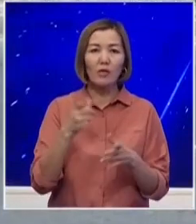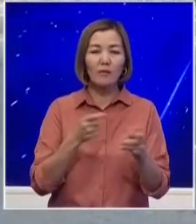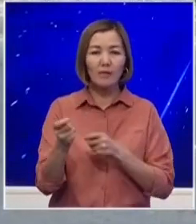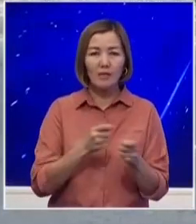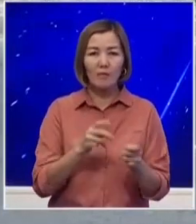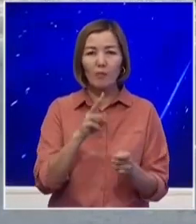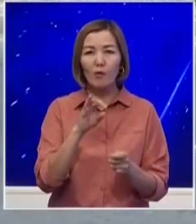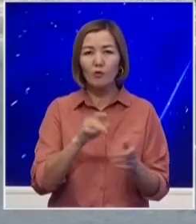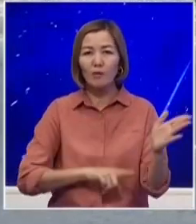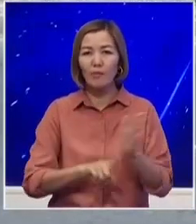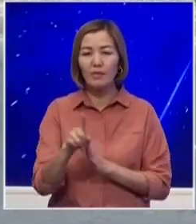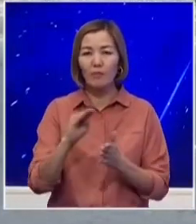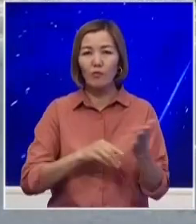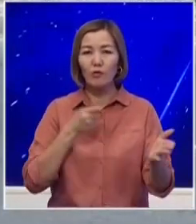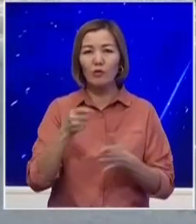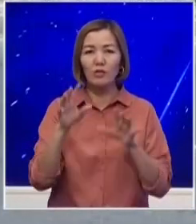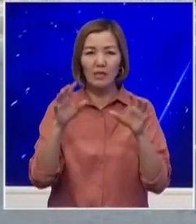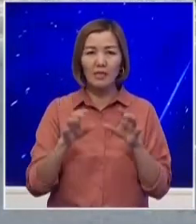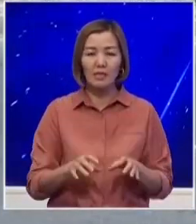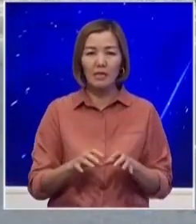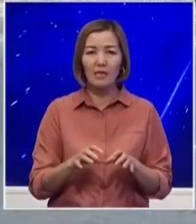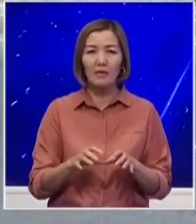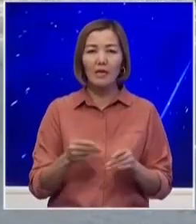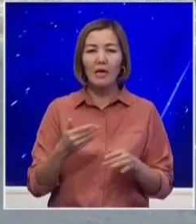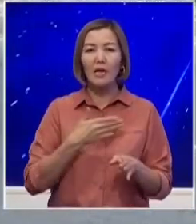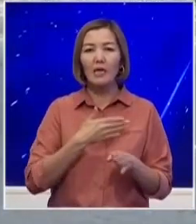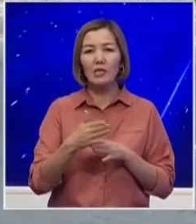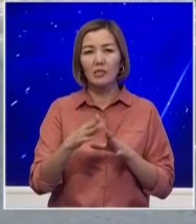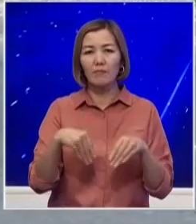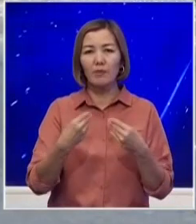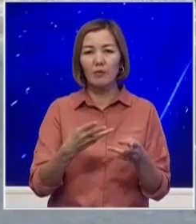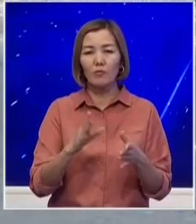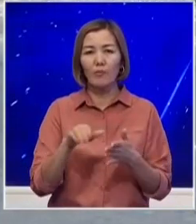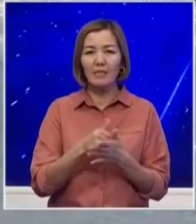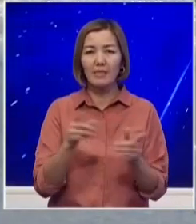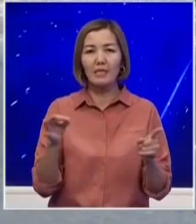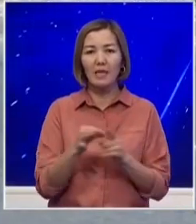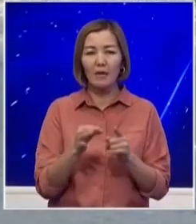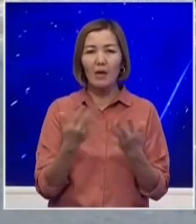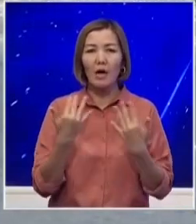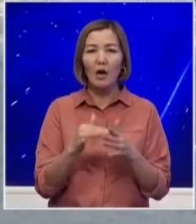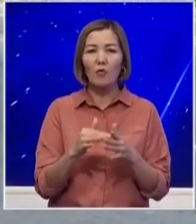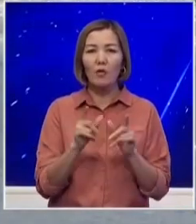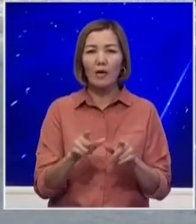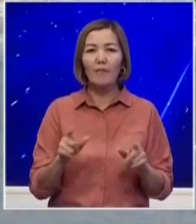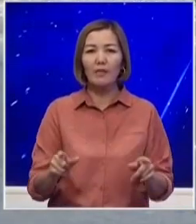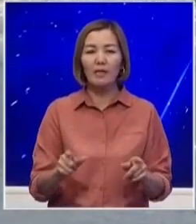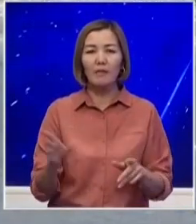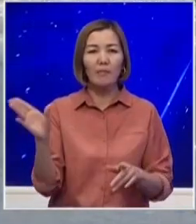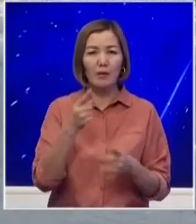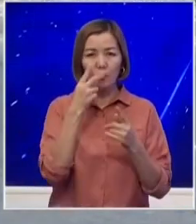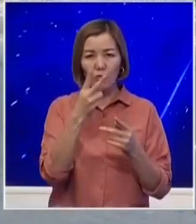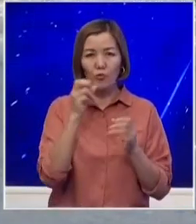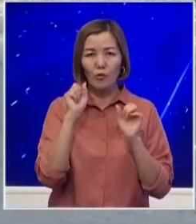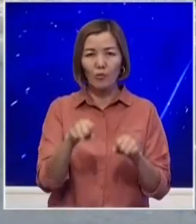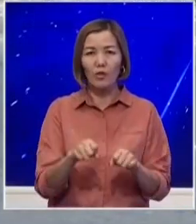басқармасы маусымнан бастап өтініштері заңдастырылғандарға қаржы тарату басталады дейді. Ауыл аманатының келген кез келген көре алады